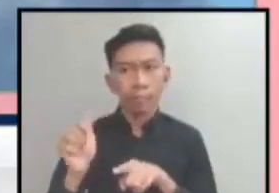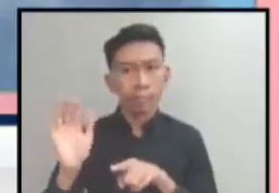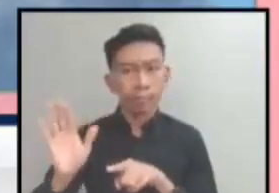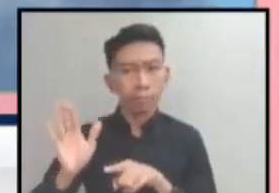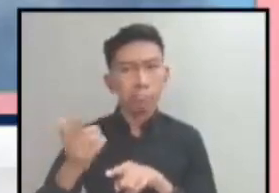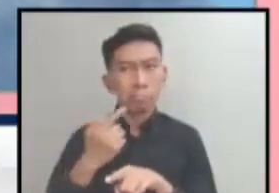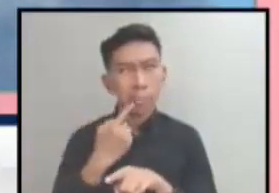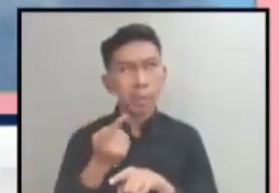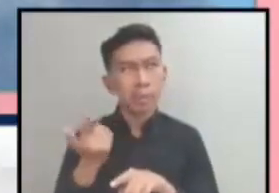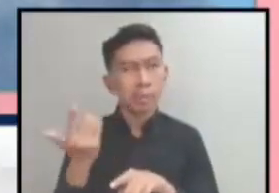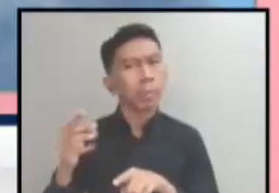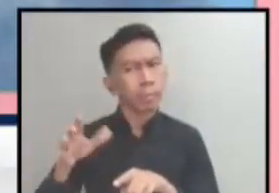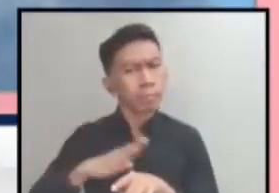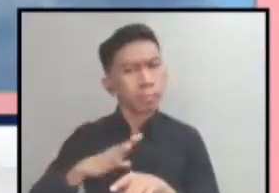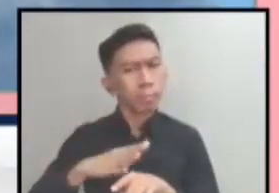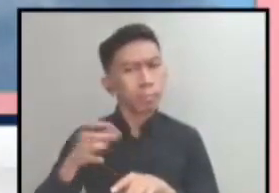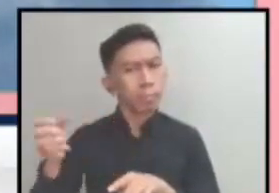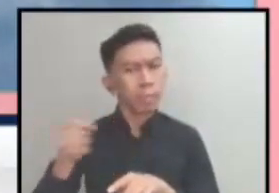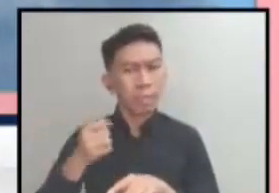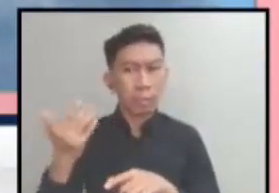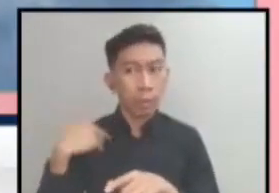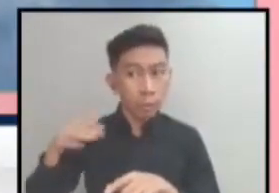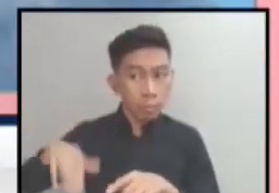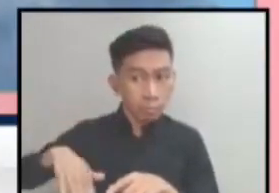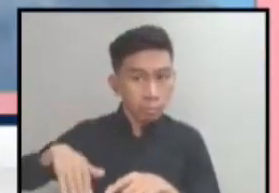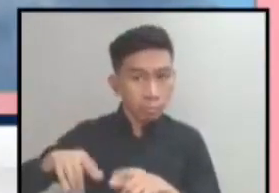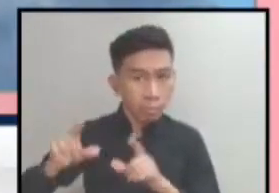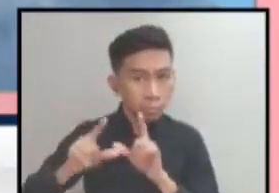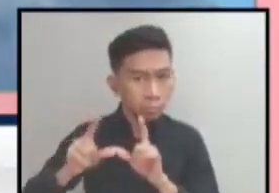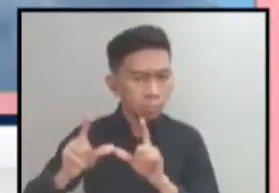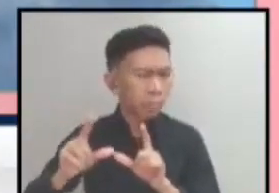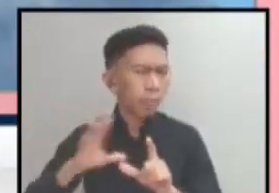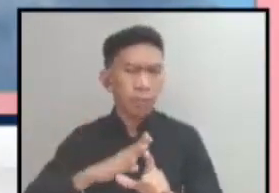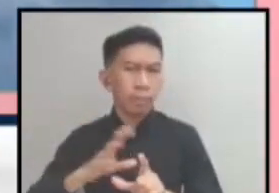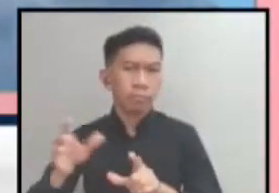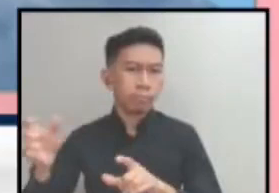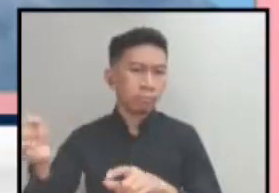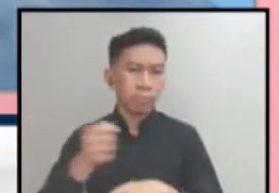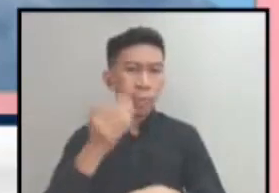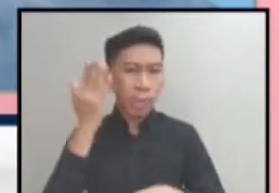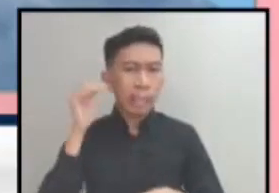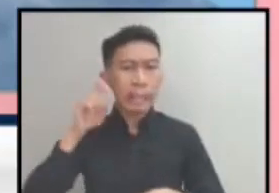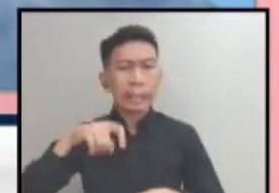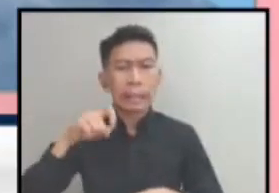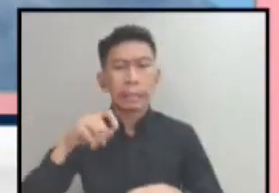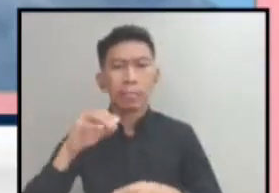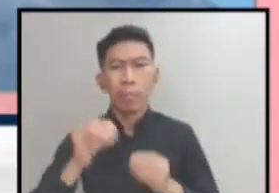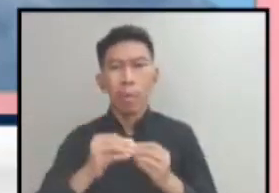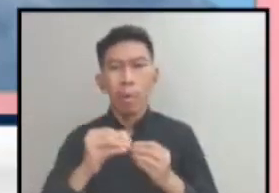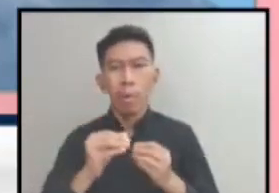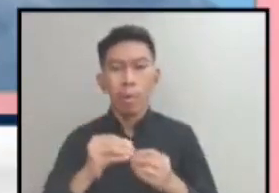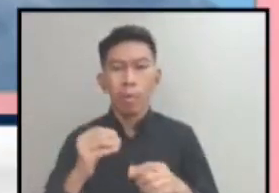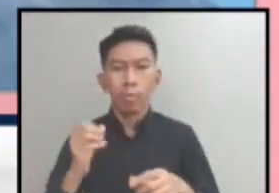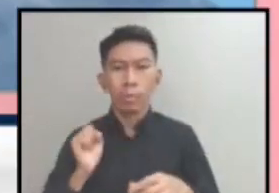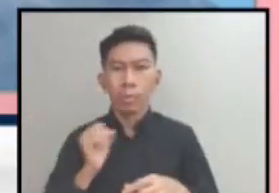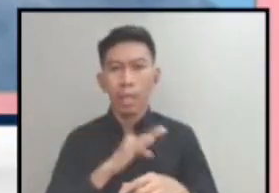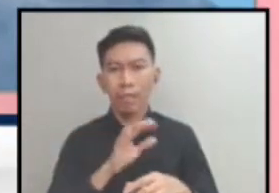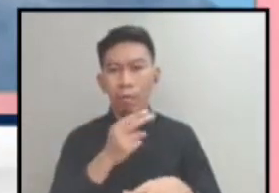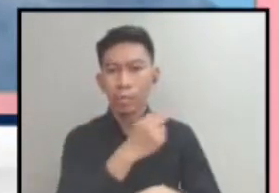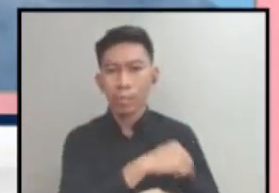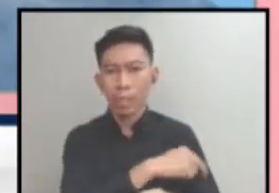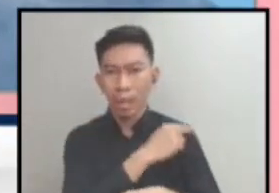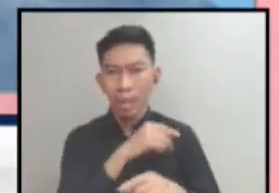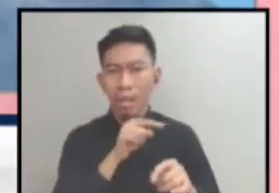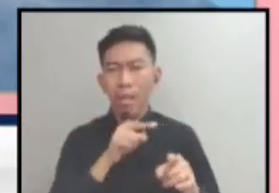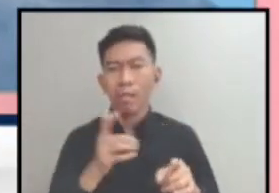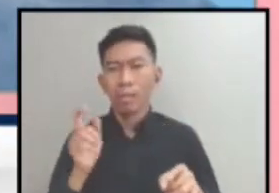graduates dahil kailangan nila ng mga tao para sa mga ipapagawa nilang ospital sa ilalim ng universal health care. Paliwanag pa ng